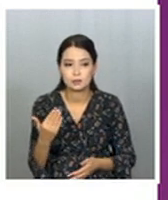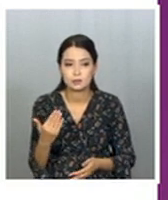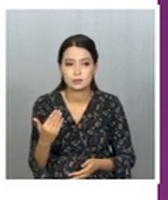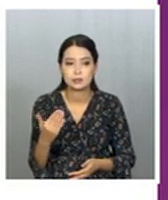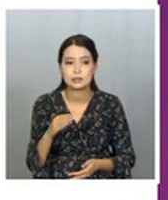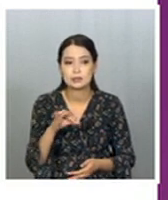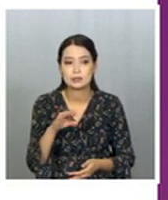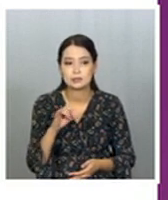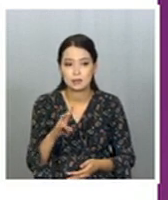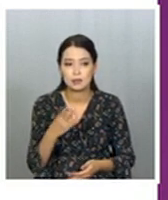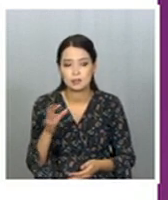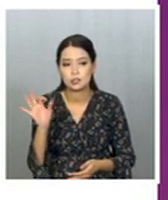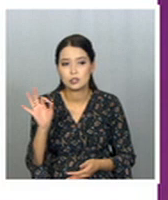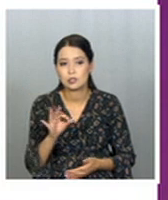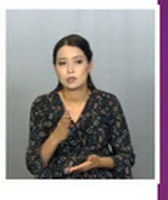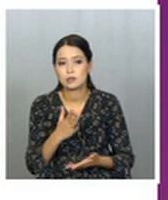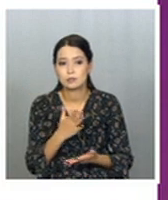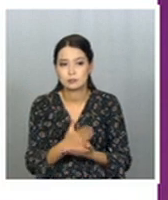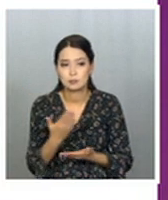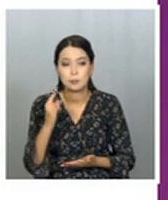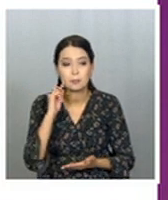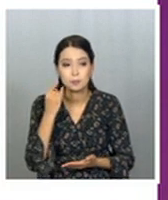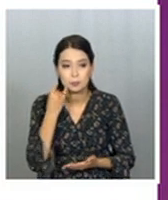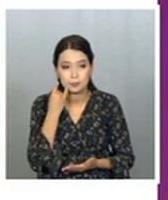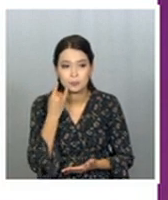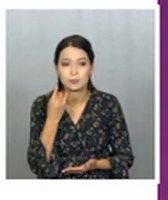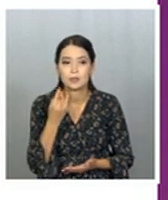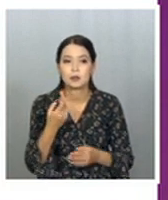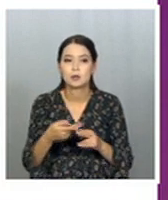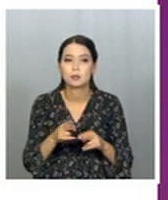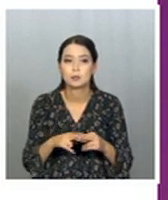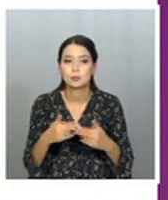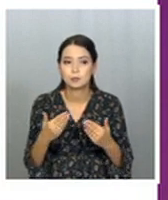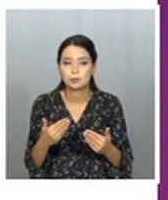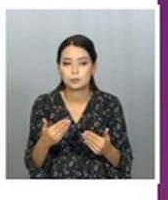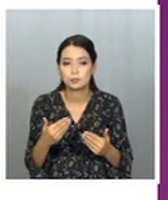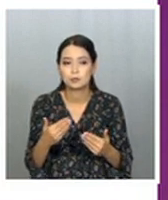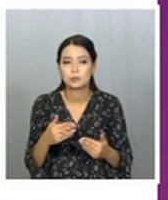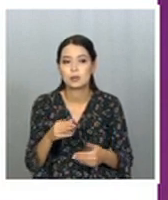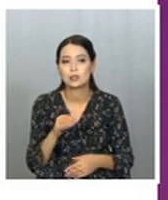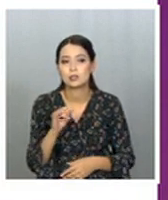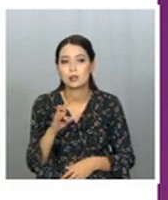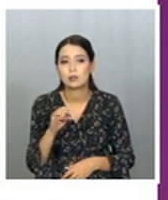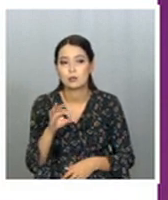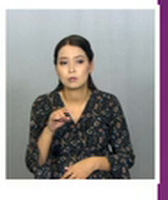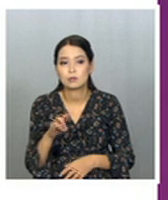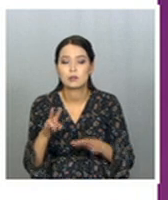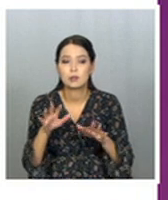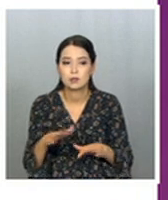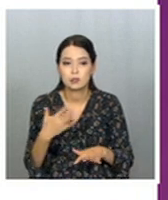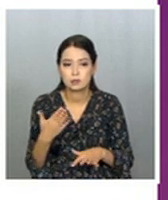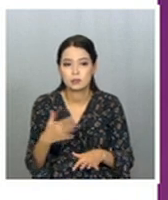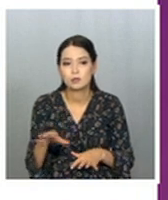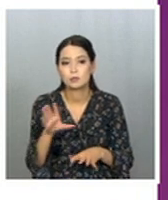титанға 40 мың киловатт-сағат электр энергия жұмсалады. Сондықтан жеңіл металдар шығаратын зауыттар арзан